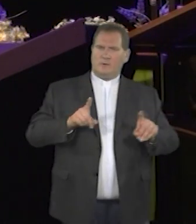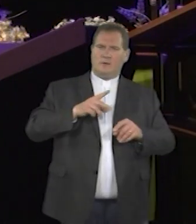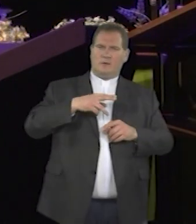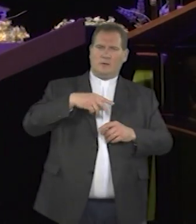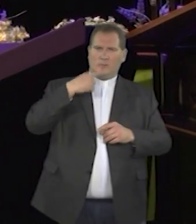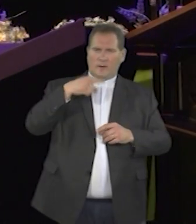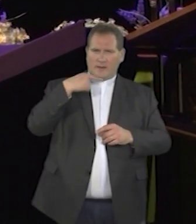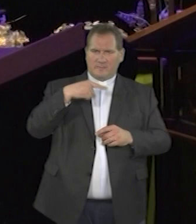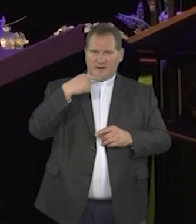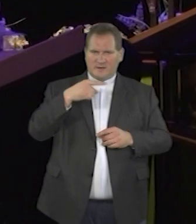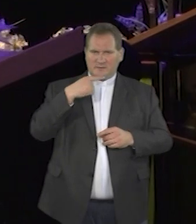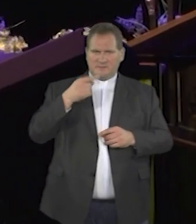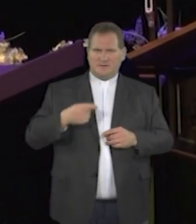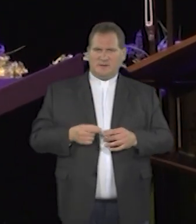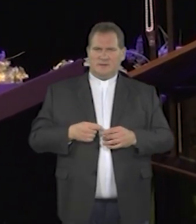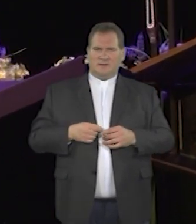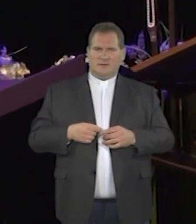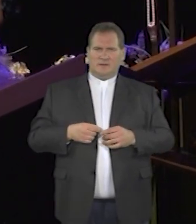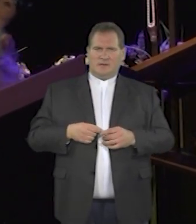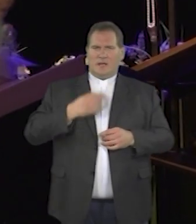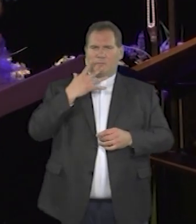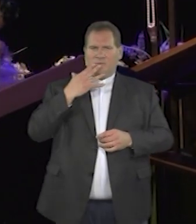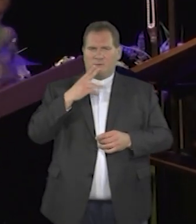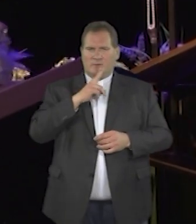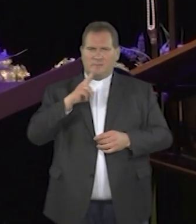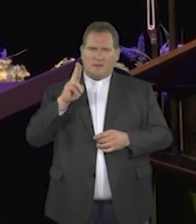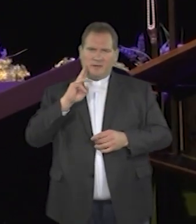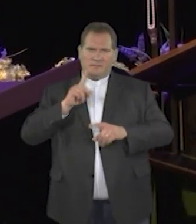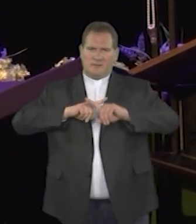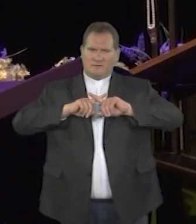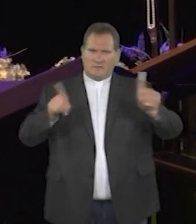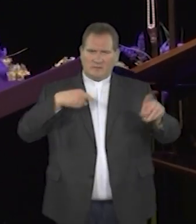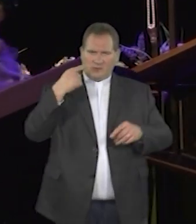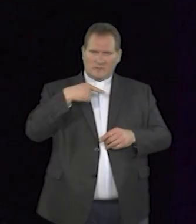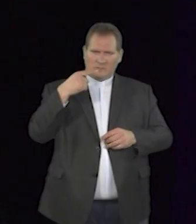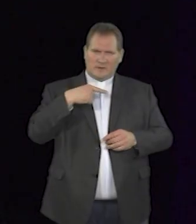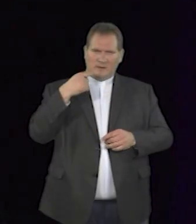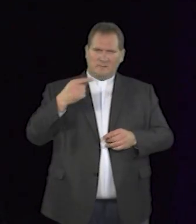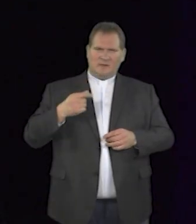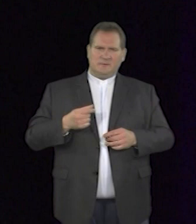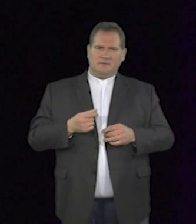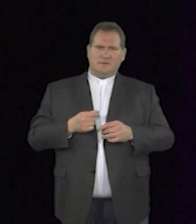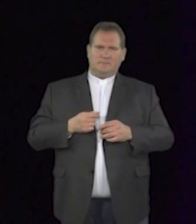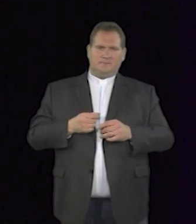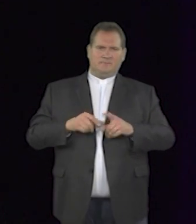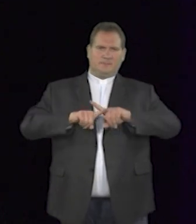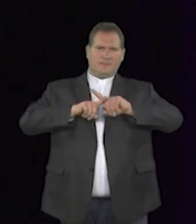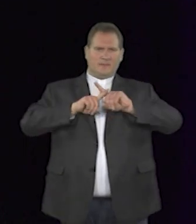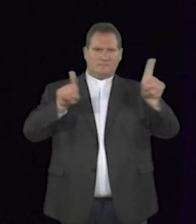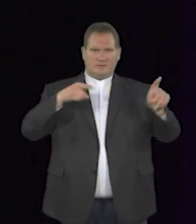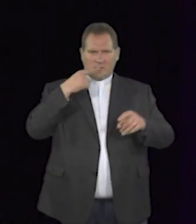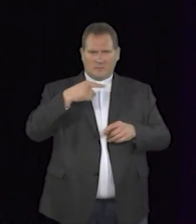wolno kłamać, mówiła mama. Nie wolno kłamać. Nie